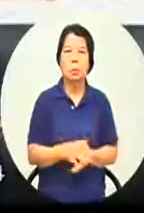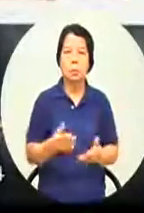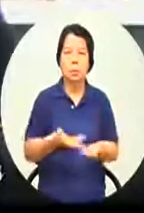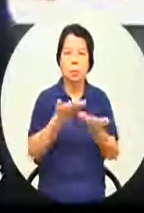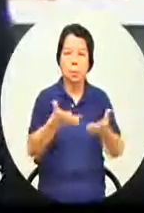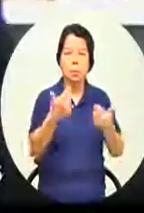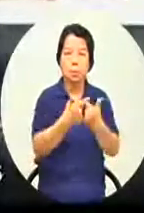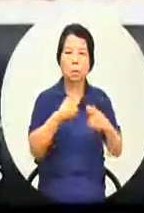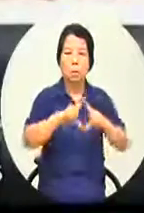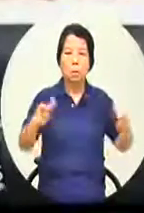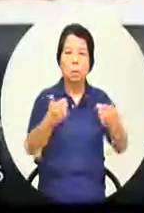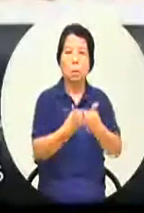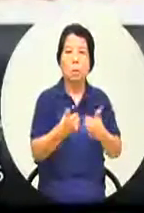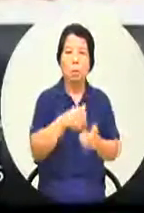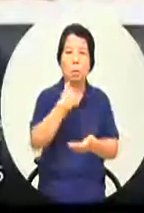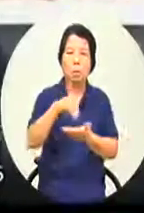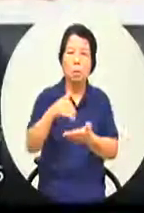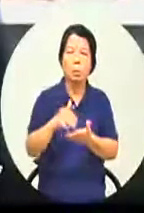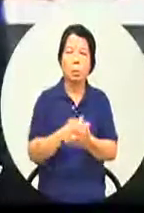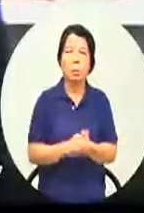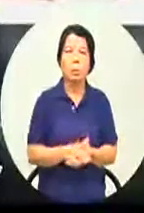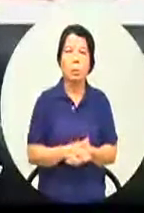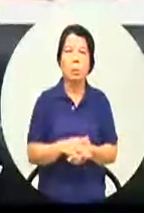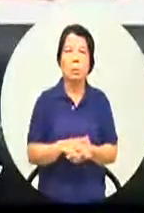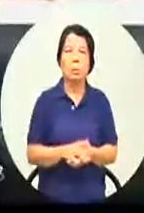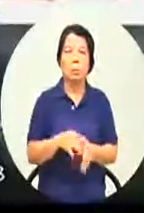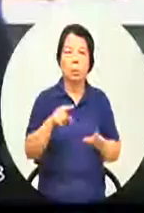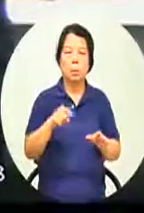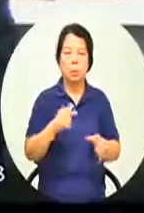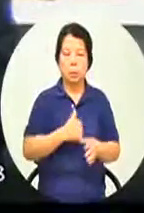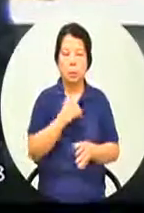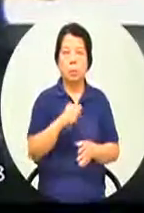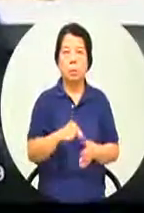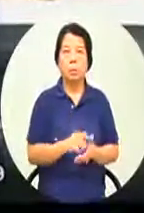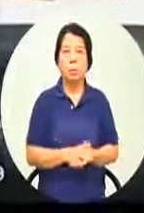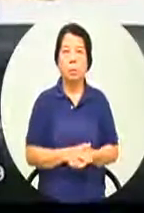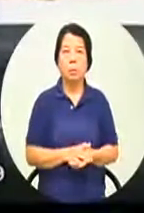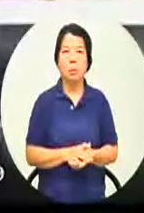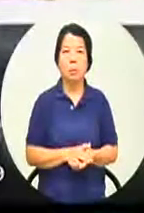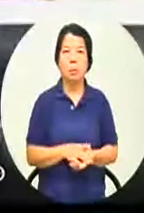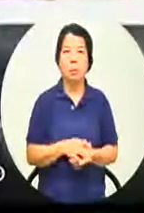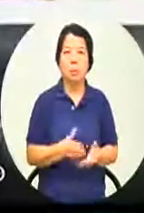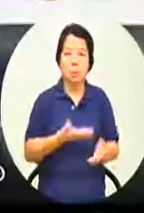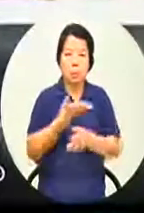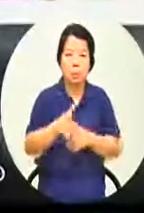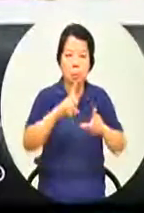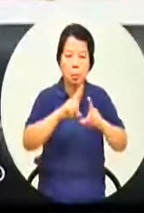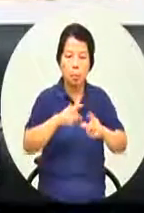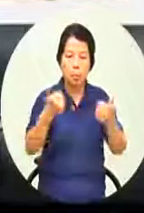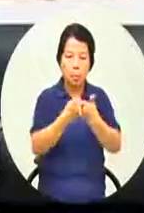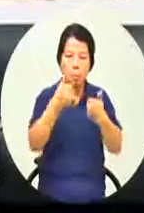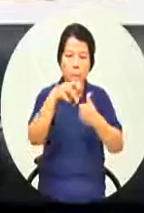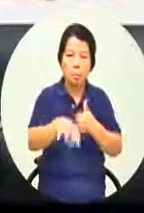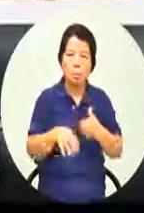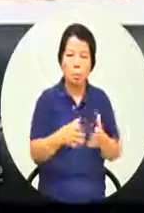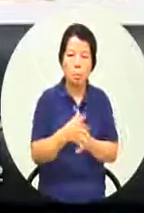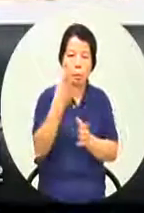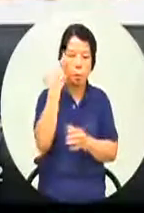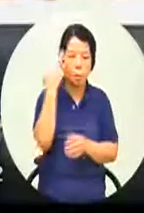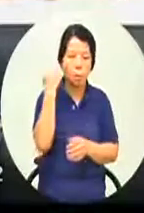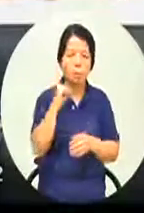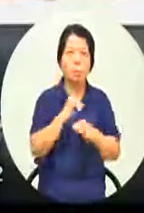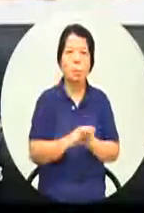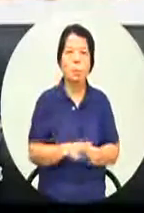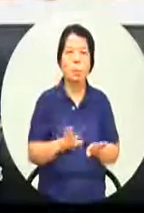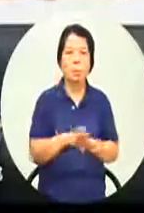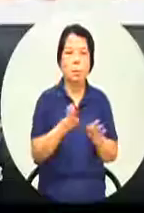会上面续名，那其实说真的了哦，你们提供给大会前几天哦，大会开议的